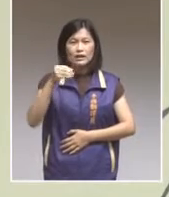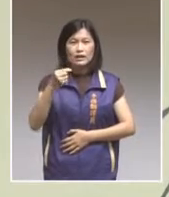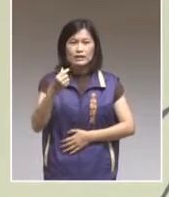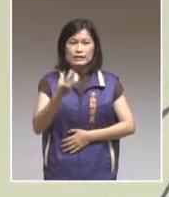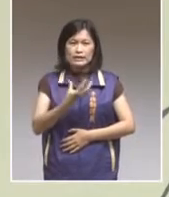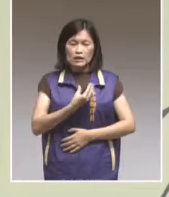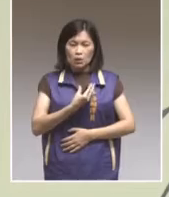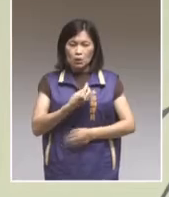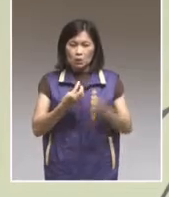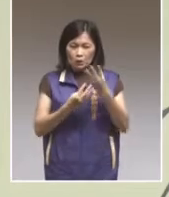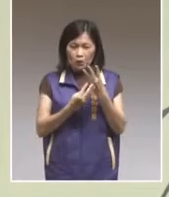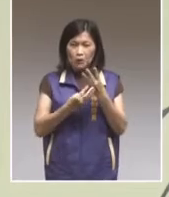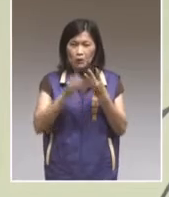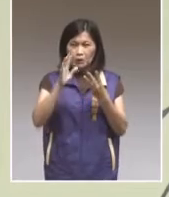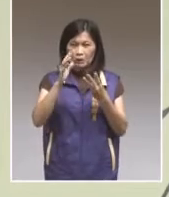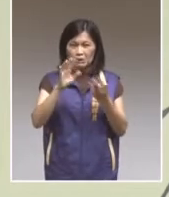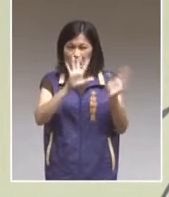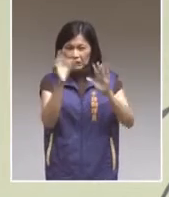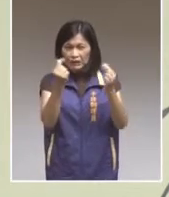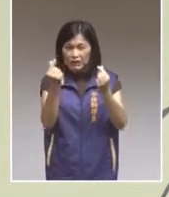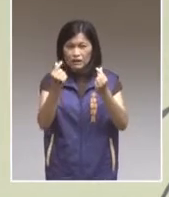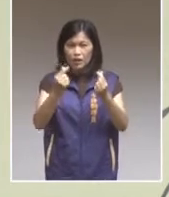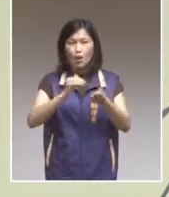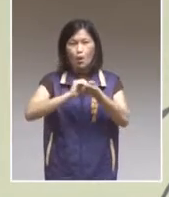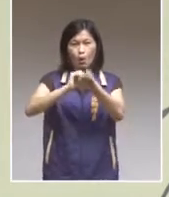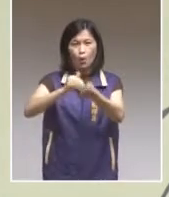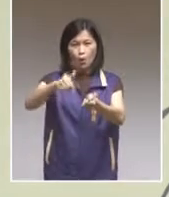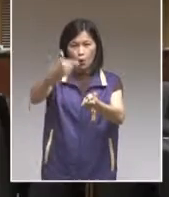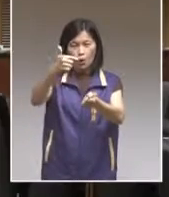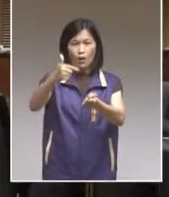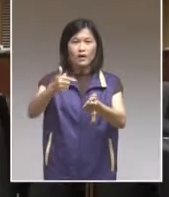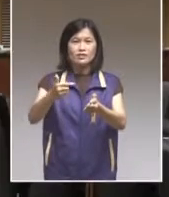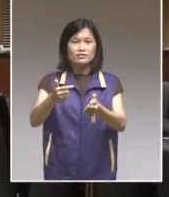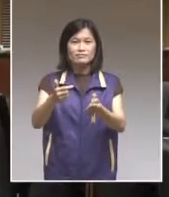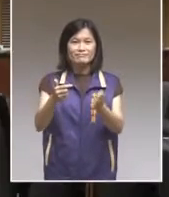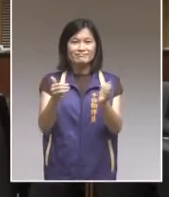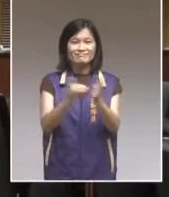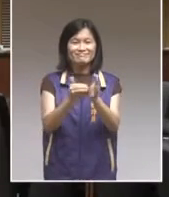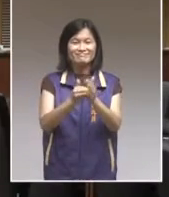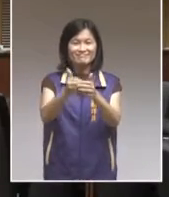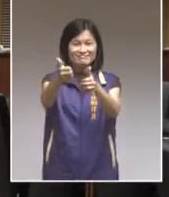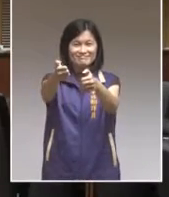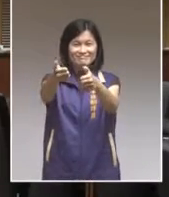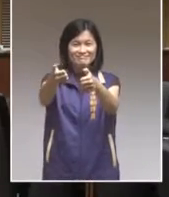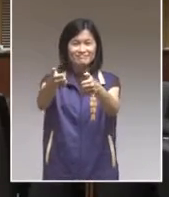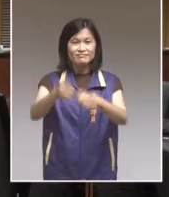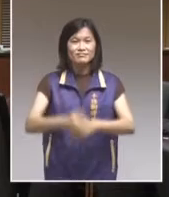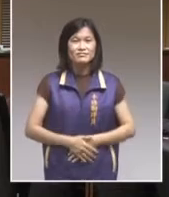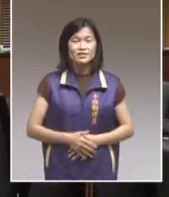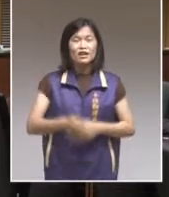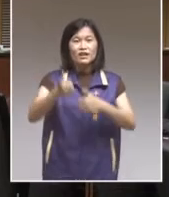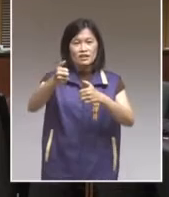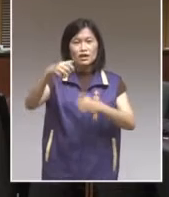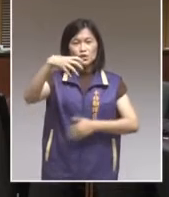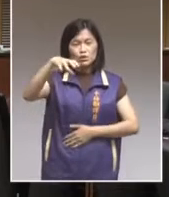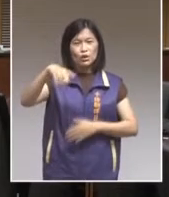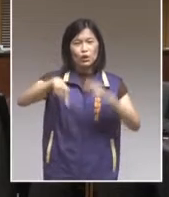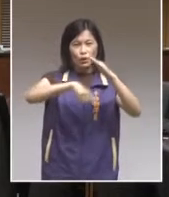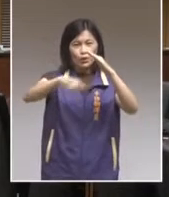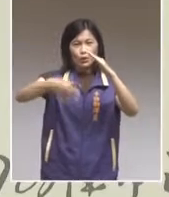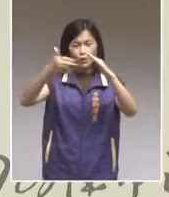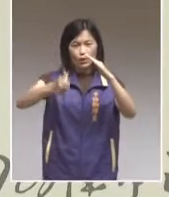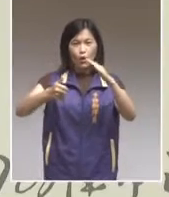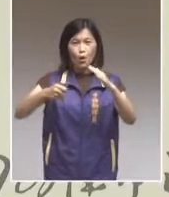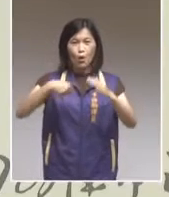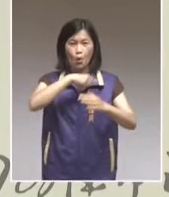那就要赶快寻求就医。那以上谢谢。 好，谢谢钟院长是我们